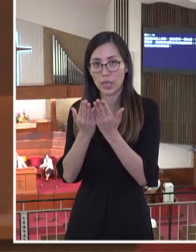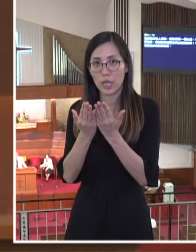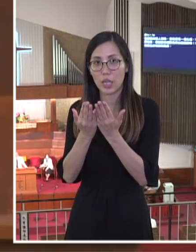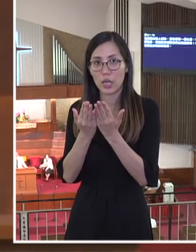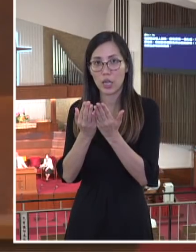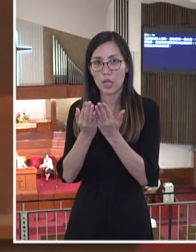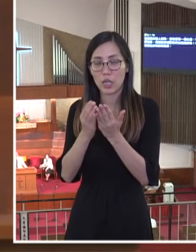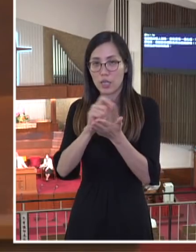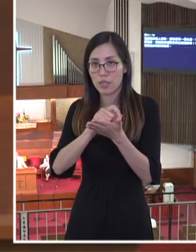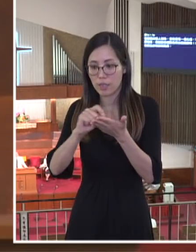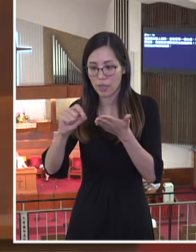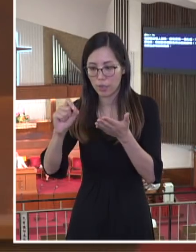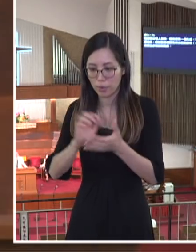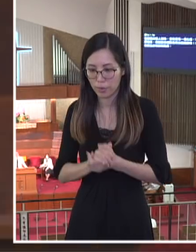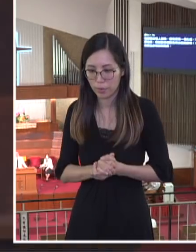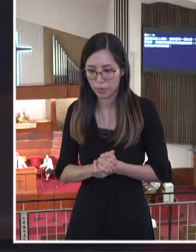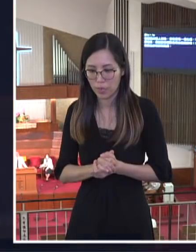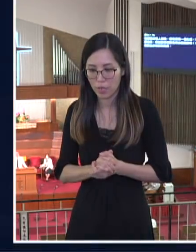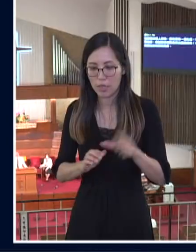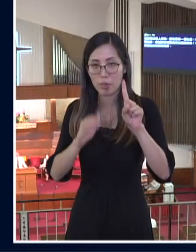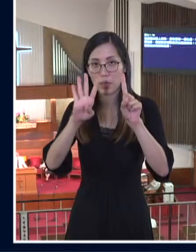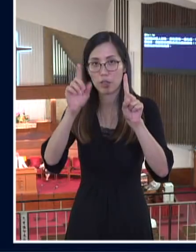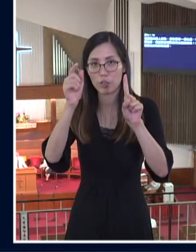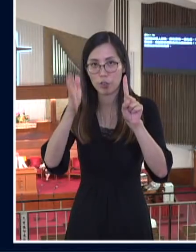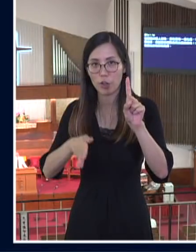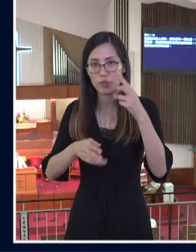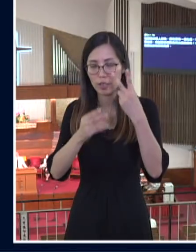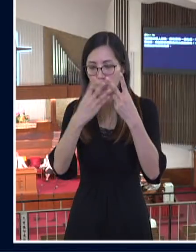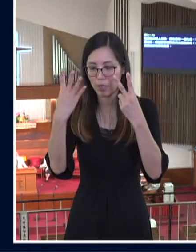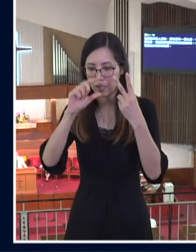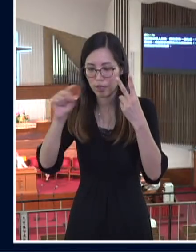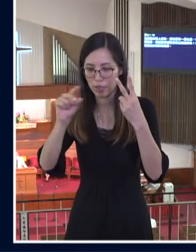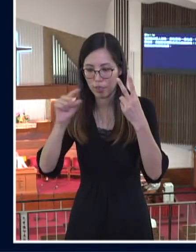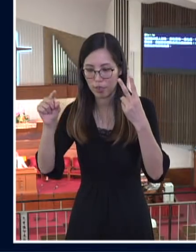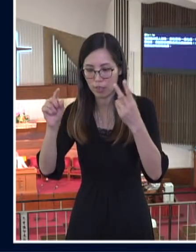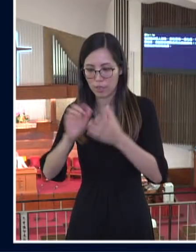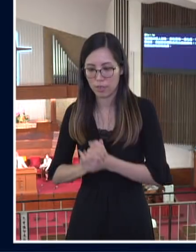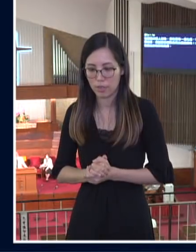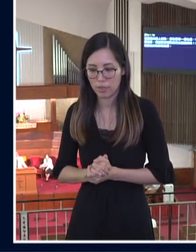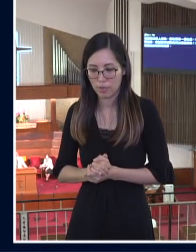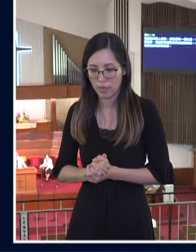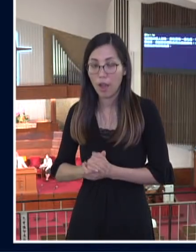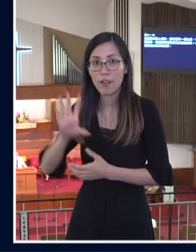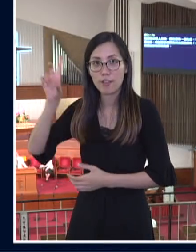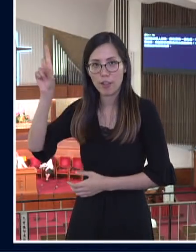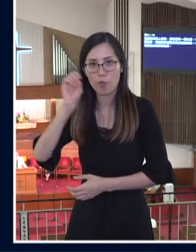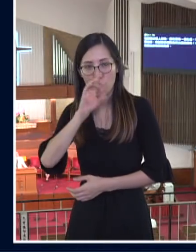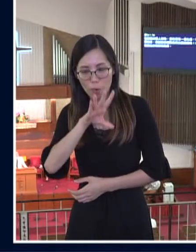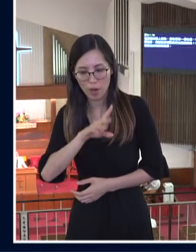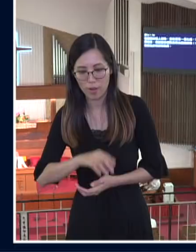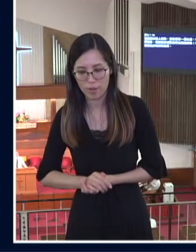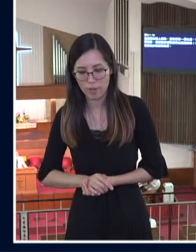说话是耶和华神讲的，他说唯独我的仆人加勒，因为他另有一个心智是专一跟从